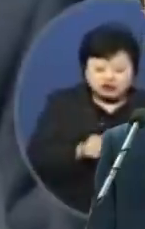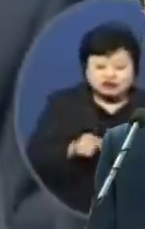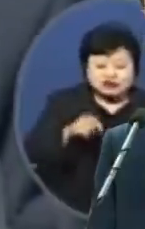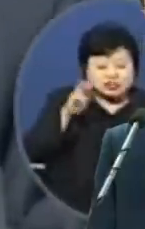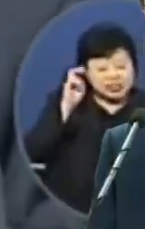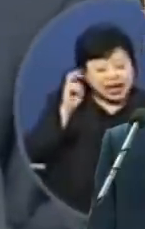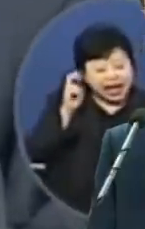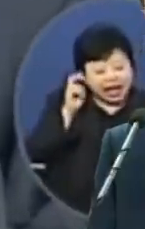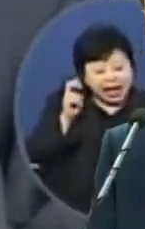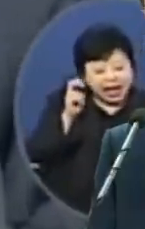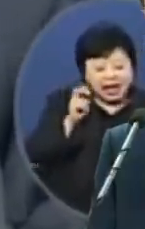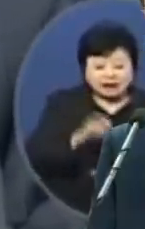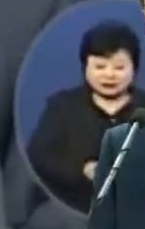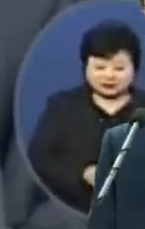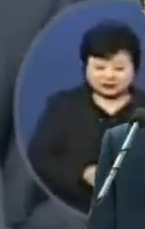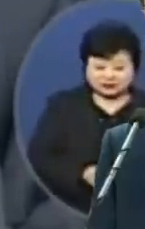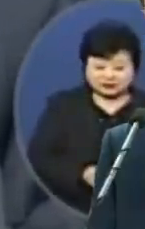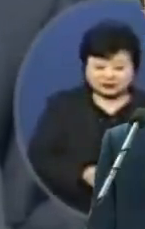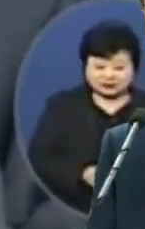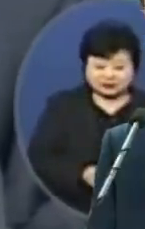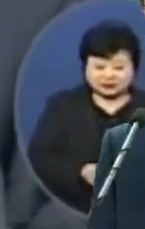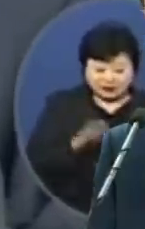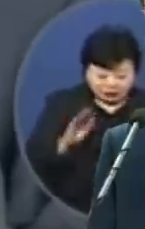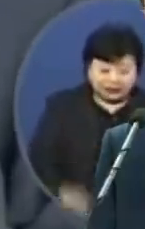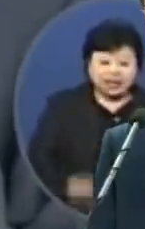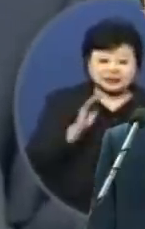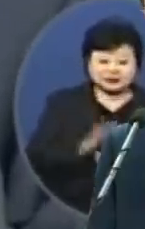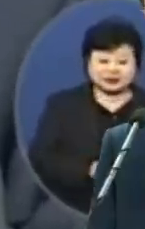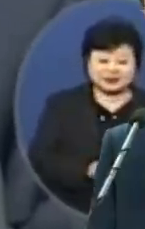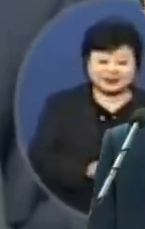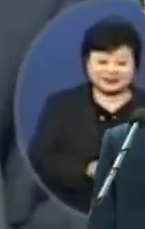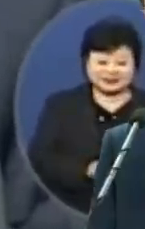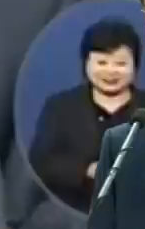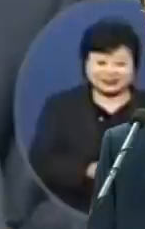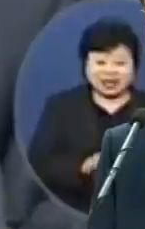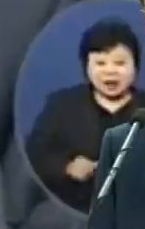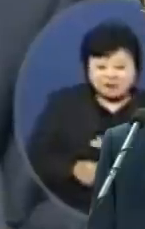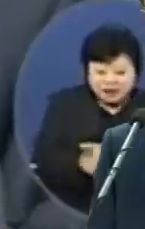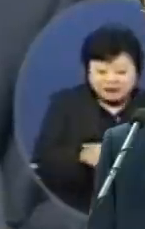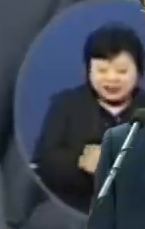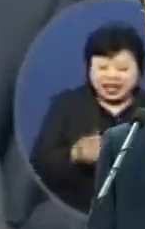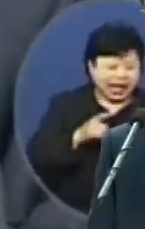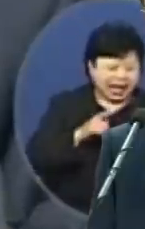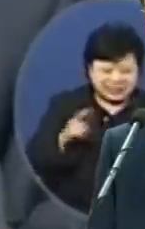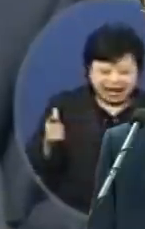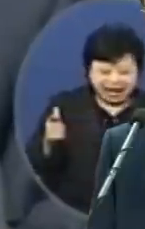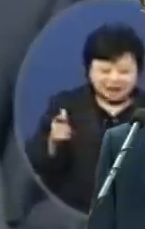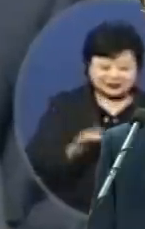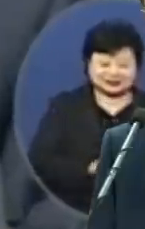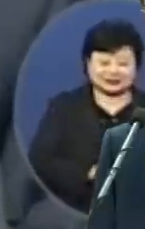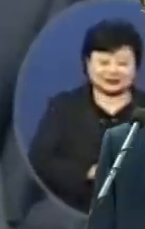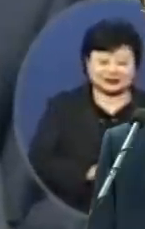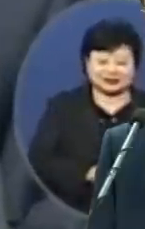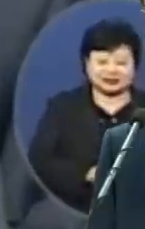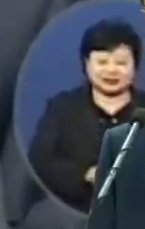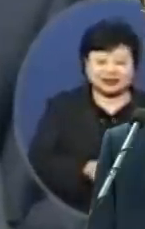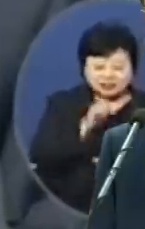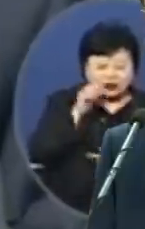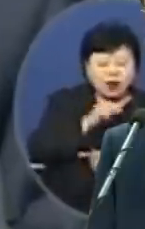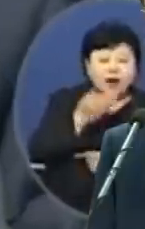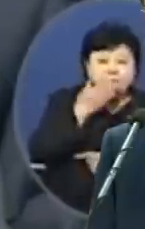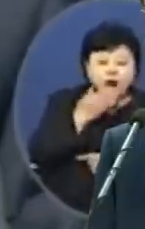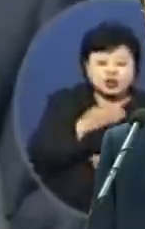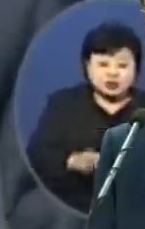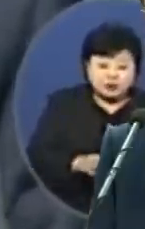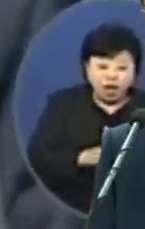했습니다. 그러니까 탁 무릎을 치면서 이 뱀이 말하기를 아니야 네가 이 선악과를 먹는